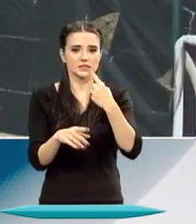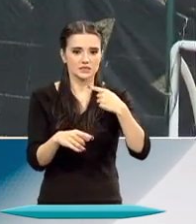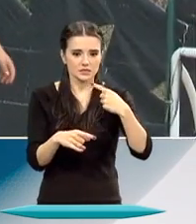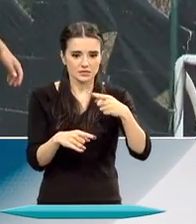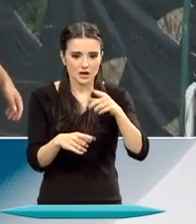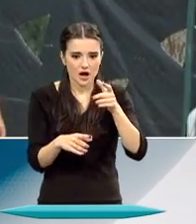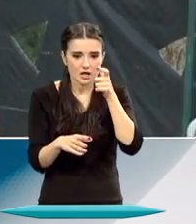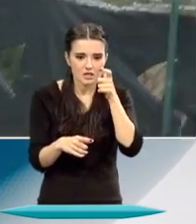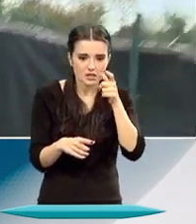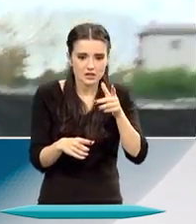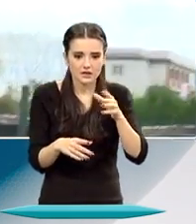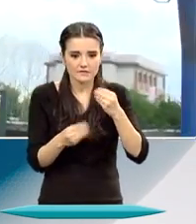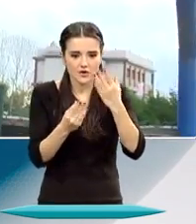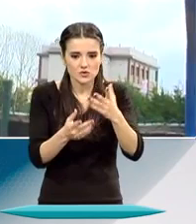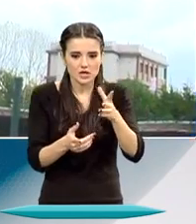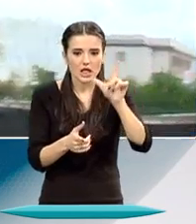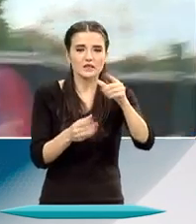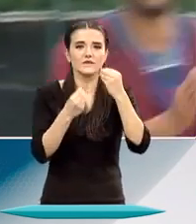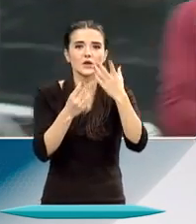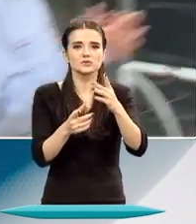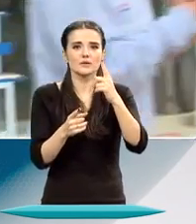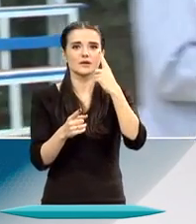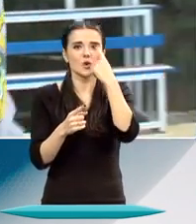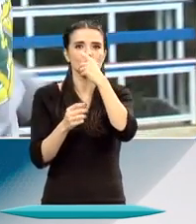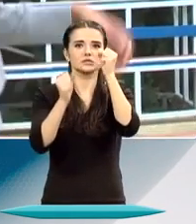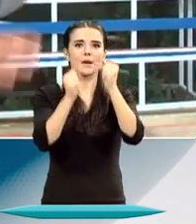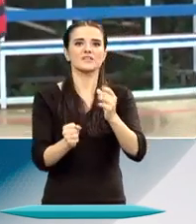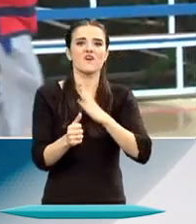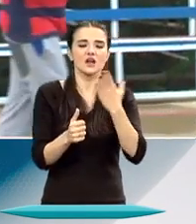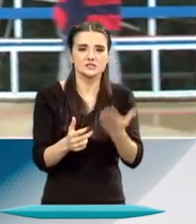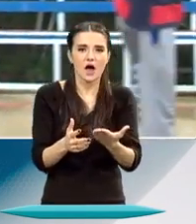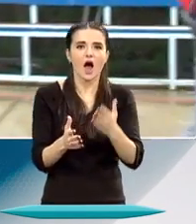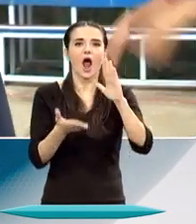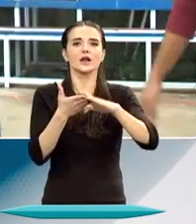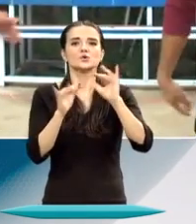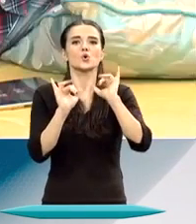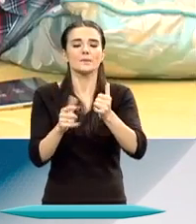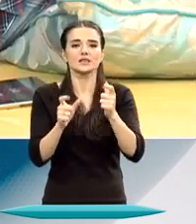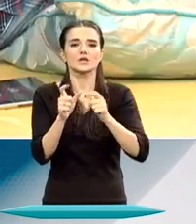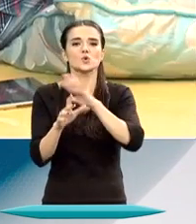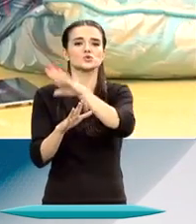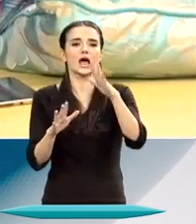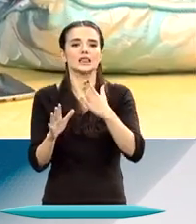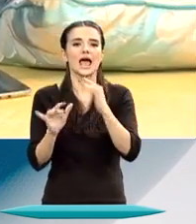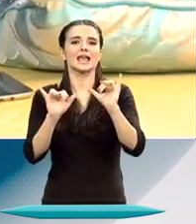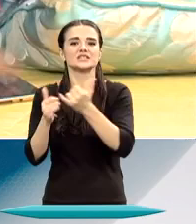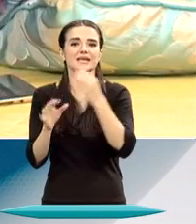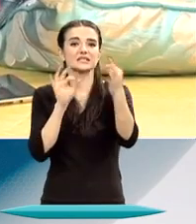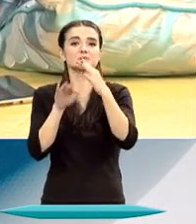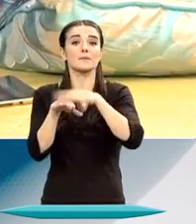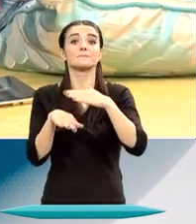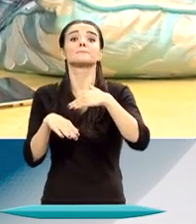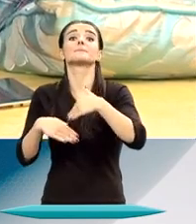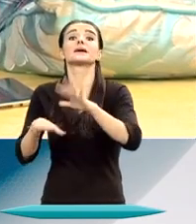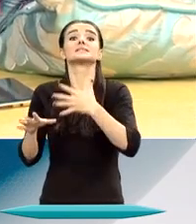ve belli bir noktaya gözlerini kilitleyip bakıyorsa, arkadaşlarıyla oynamaktan, sosyalleşmekten, iletişim